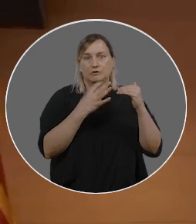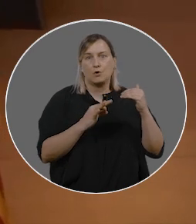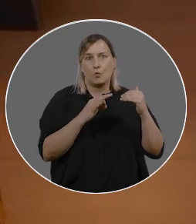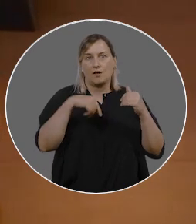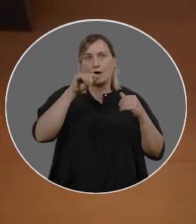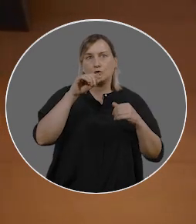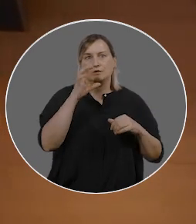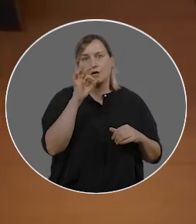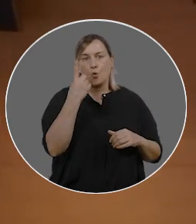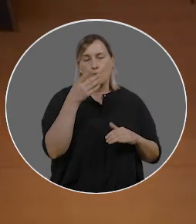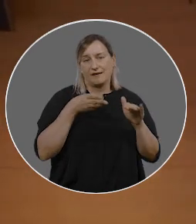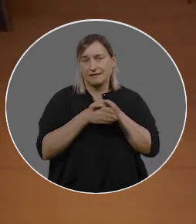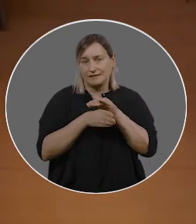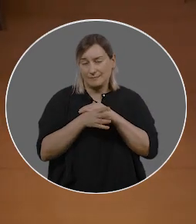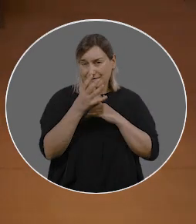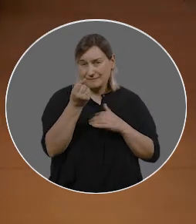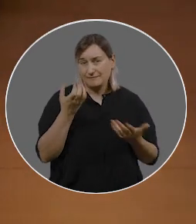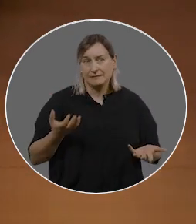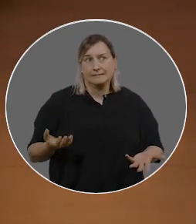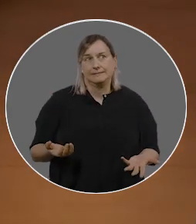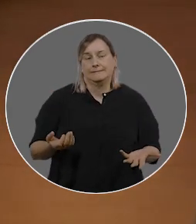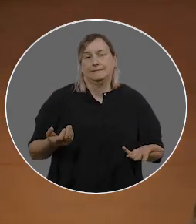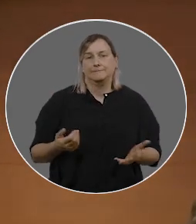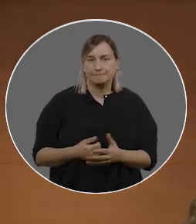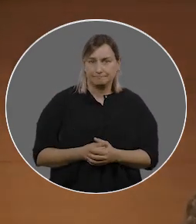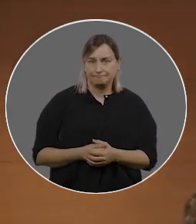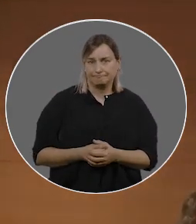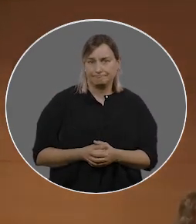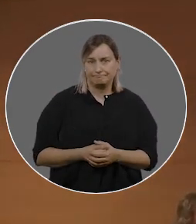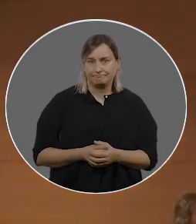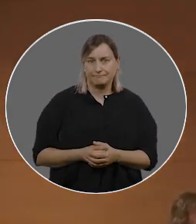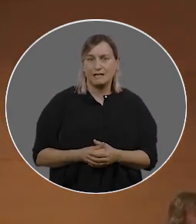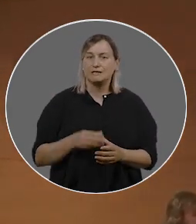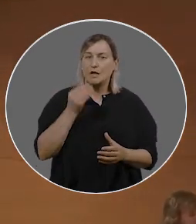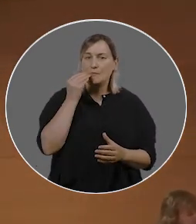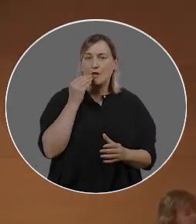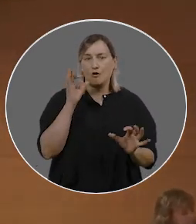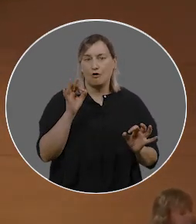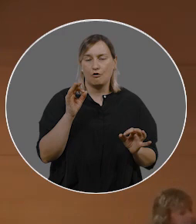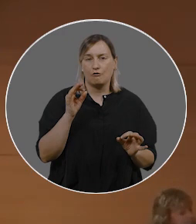que tens un 50,01 d'accessible, no? Llavors,